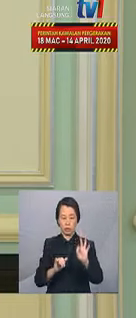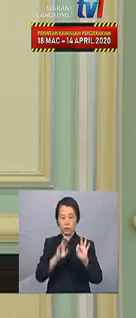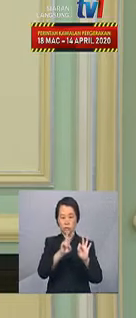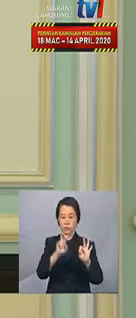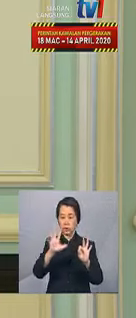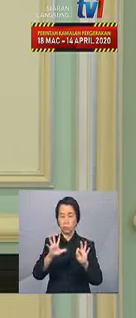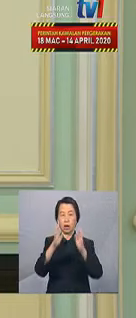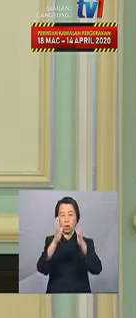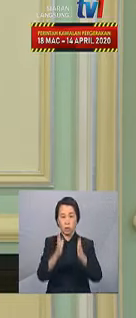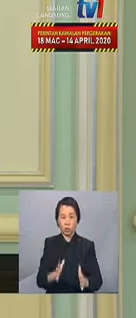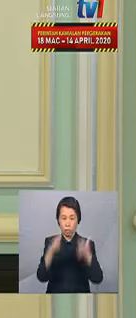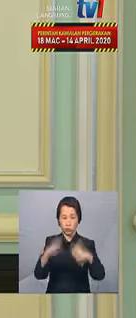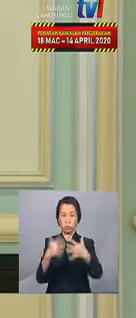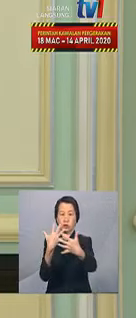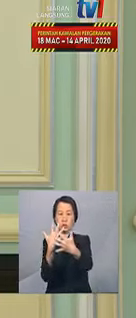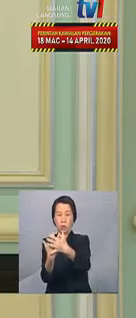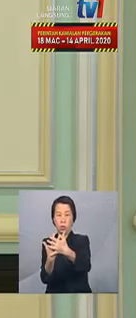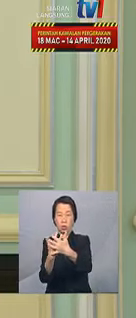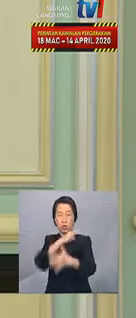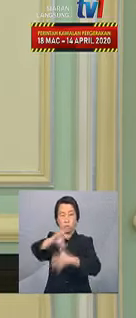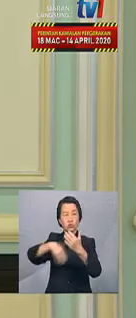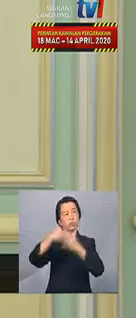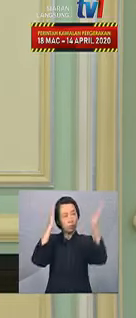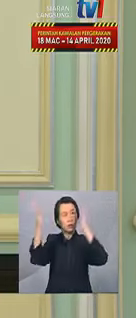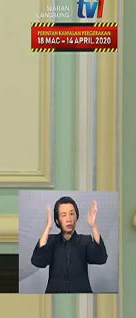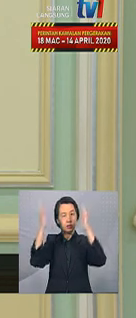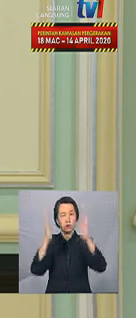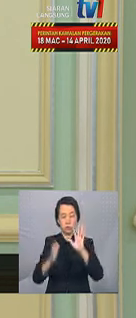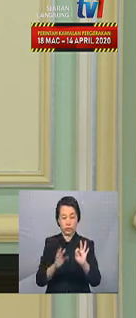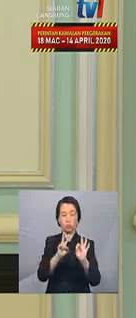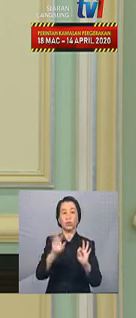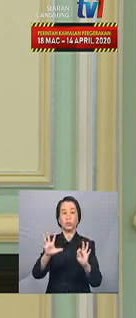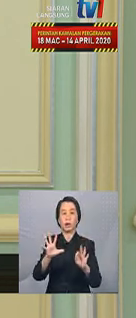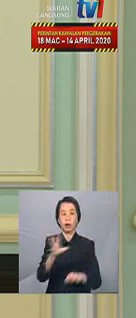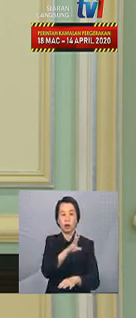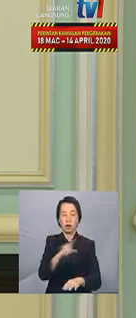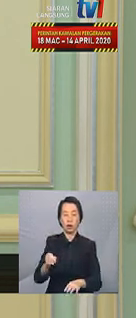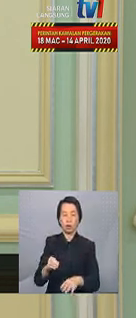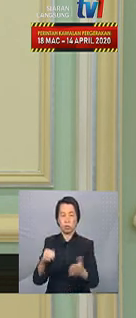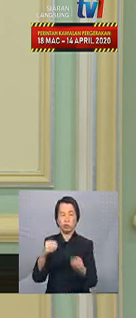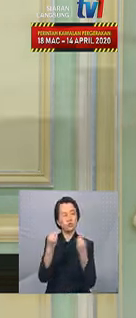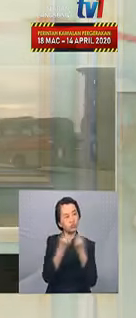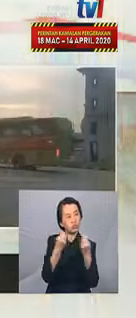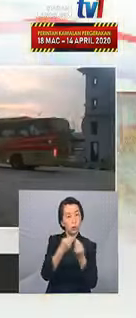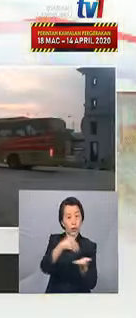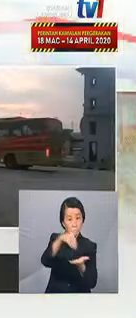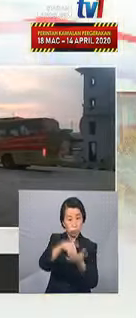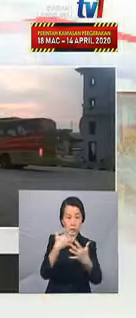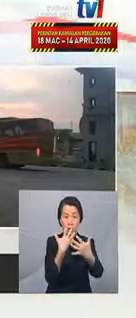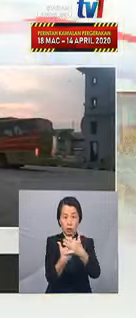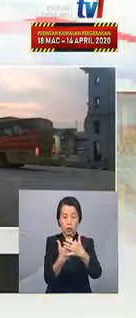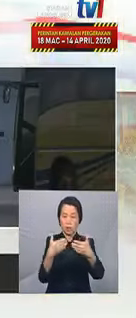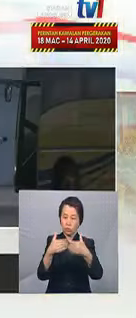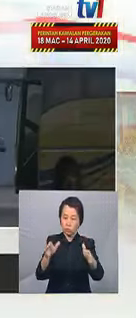925 orang telah pun di kuarantin di seluruh negara dan jumlah pusat kuarantin yang dibuka